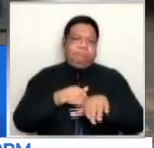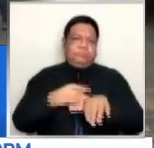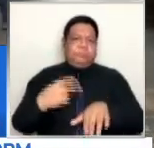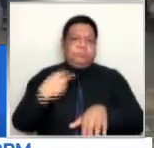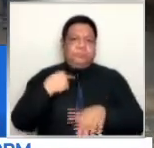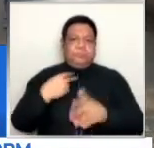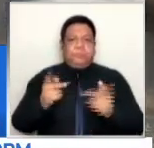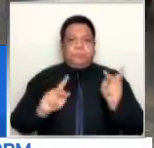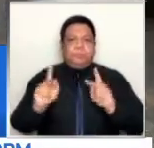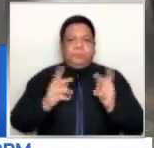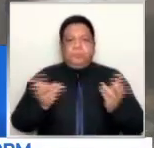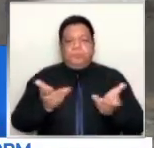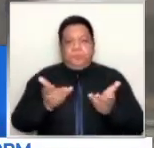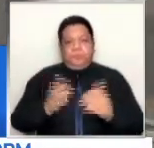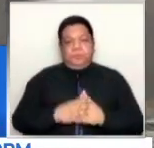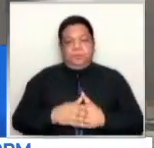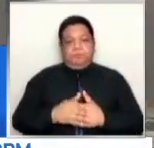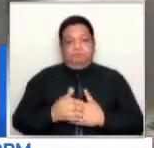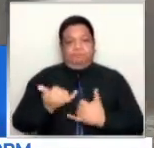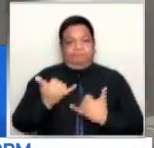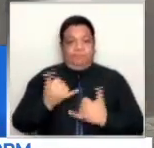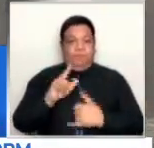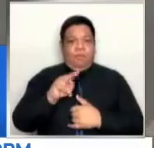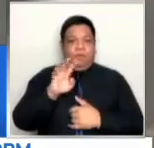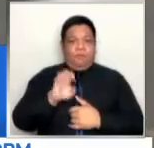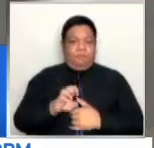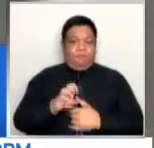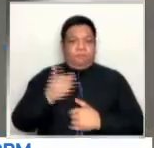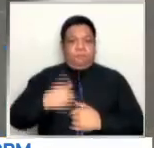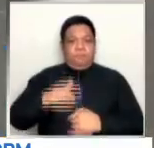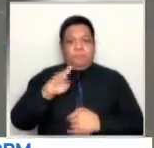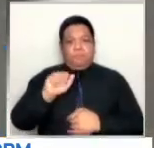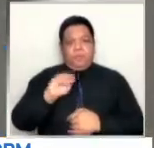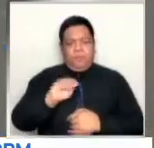yung mga motorista. Live mula rito sa Taytay, Rizal, Bam Alegre, buong puso para sa Pilipino.